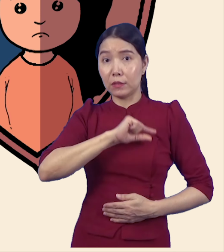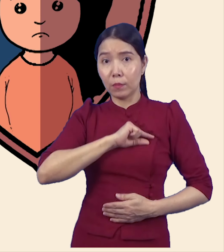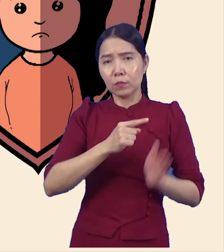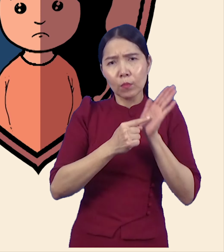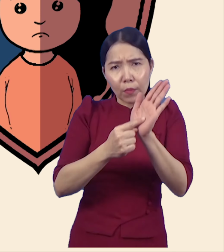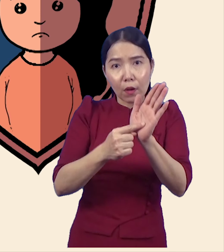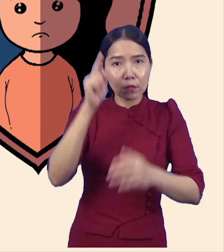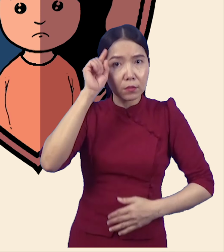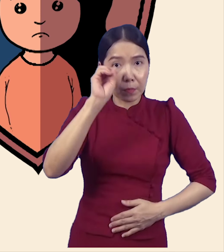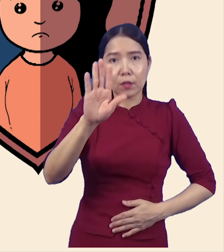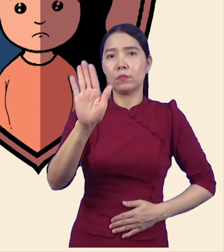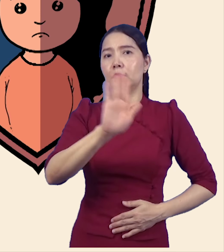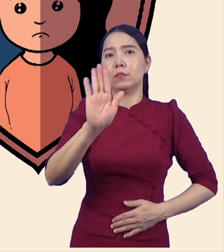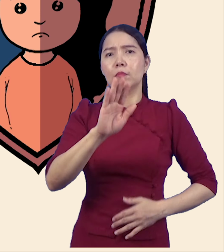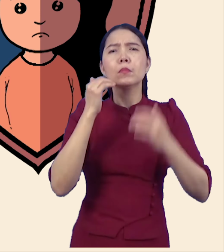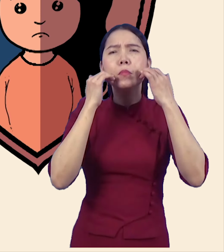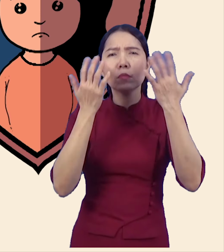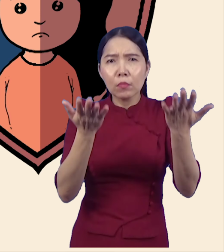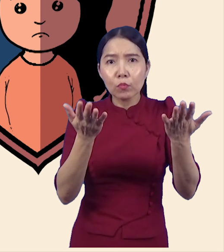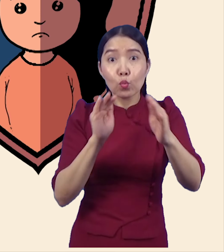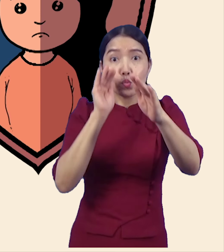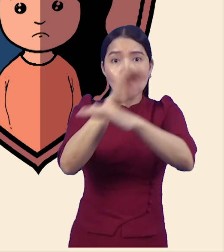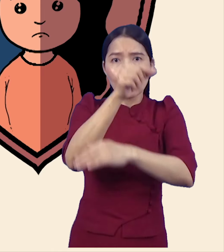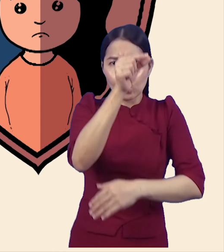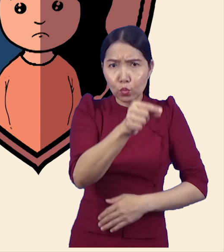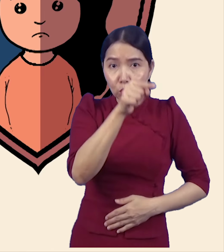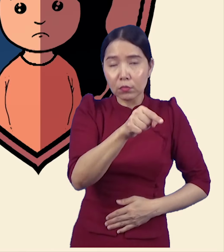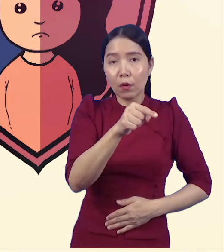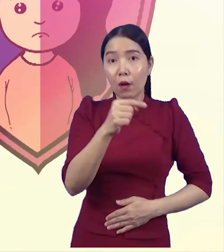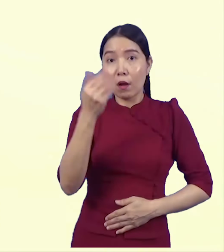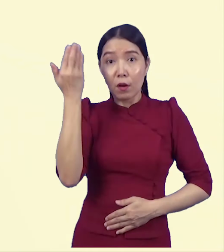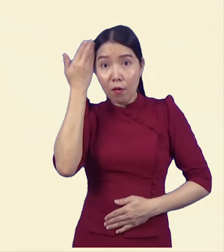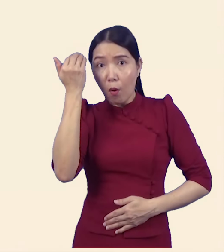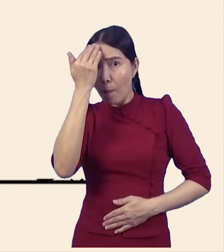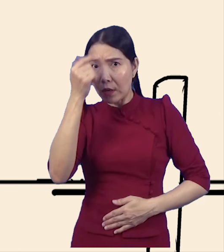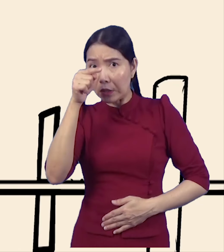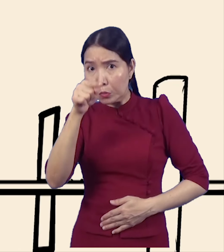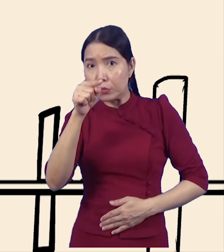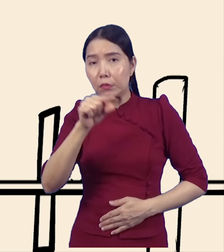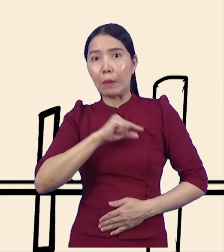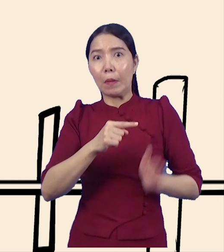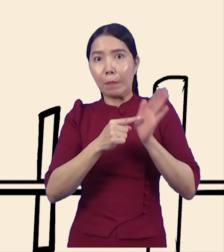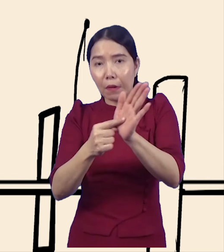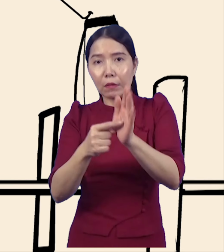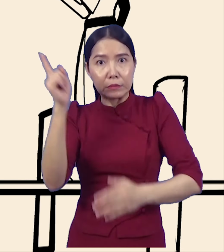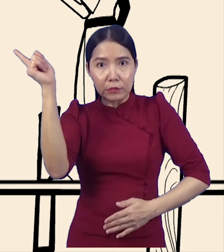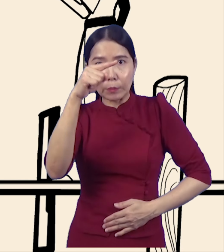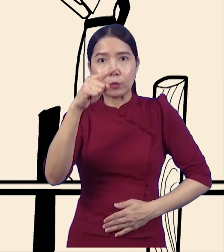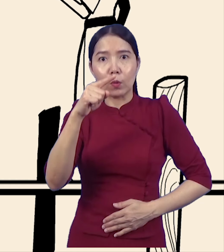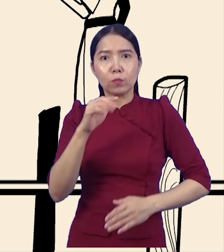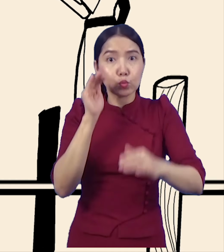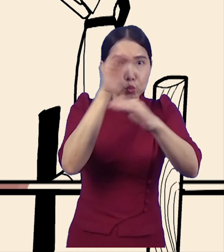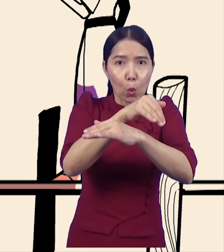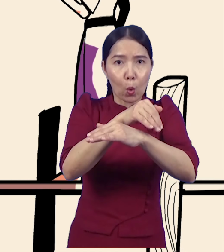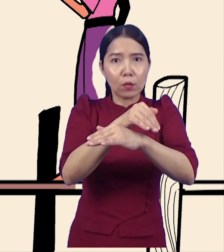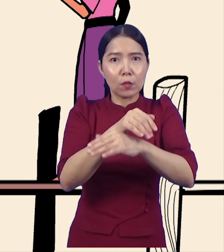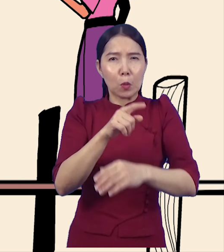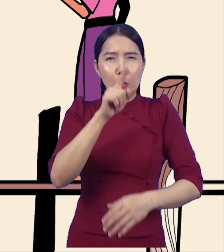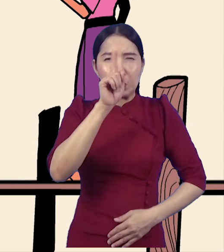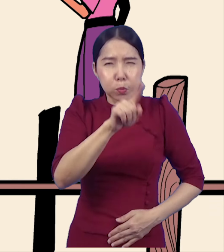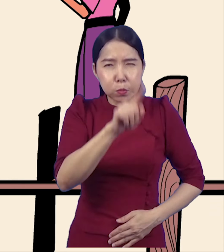ောင်းပေါ်အန္တရာယ်ထပ်ဖြစ်စေနိုင်တယ်ဆိုတာကိုလည်းသတိပြုရမှာဖြစ်ပါတယ် ။တစ်ခါတရံမှာထိုအကျဉ်းဖတ်မှုဖြစ်ရများဟာ